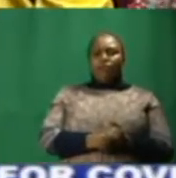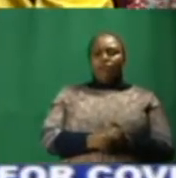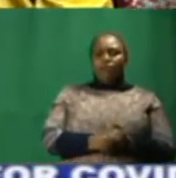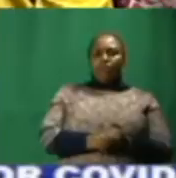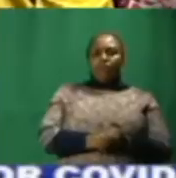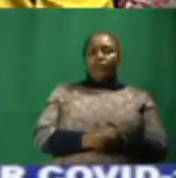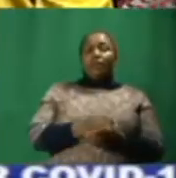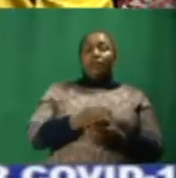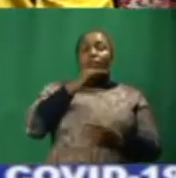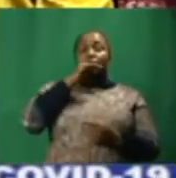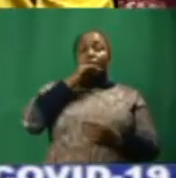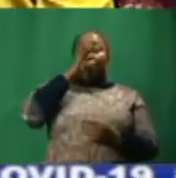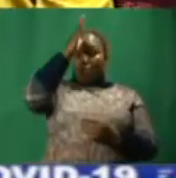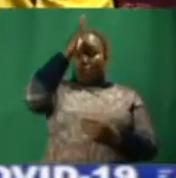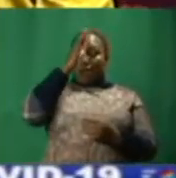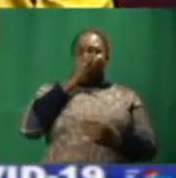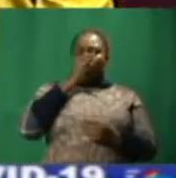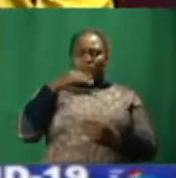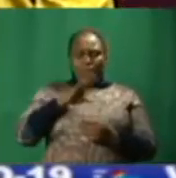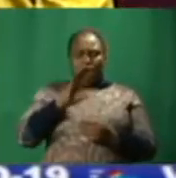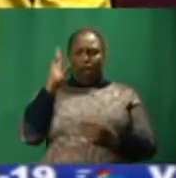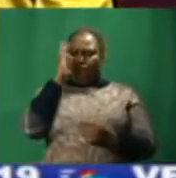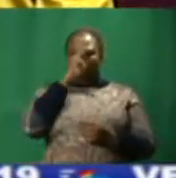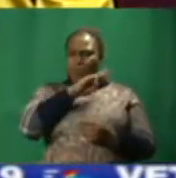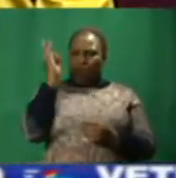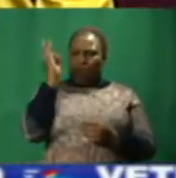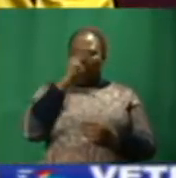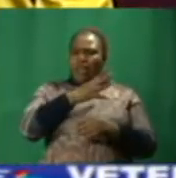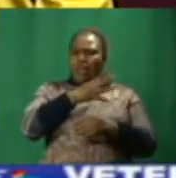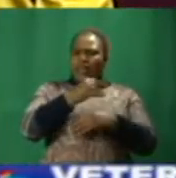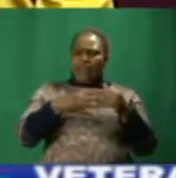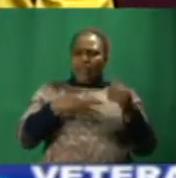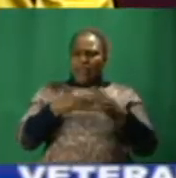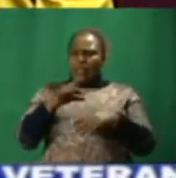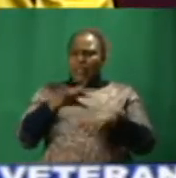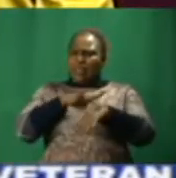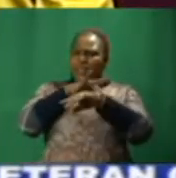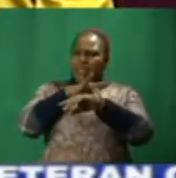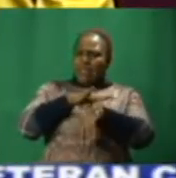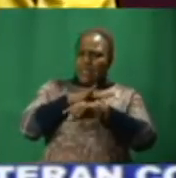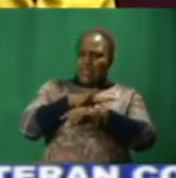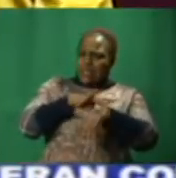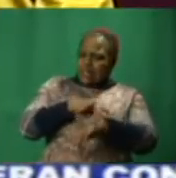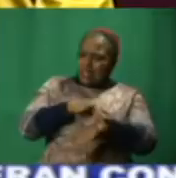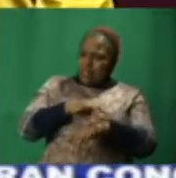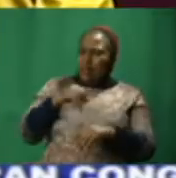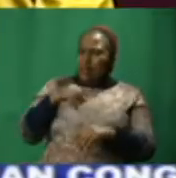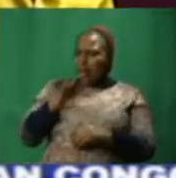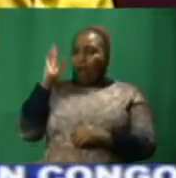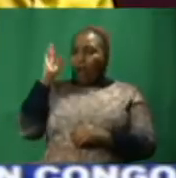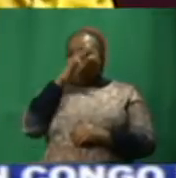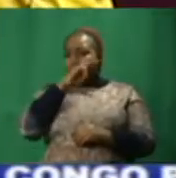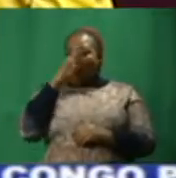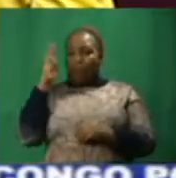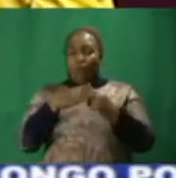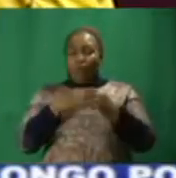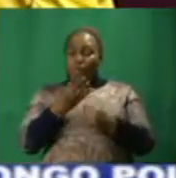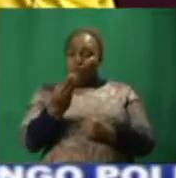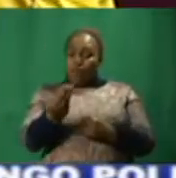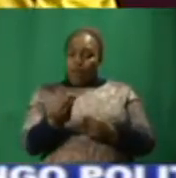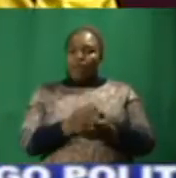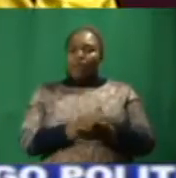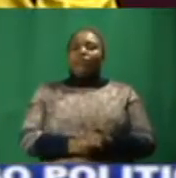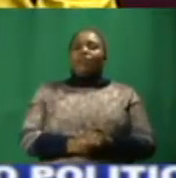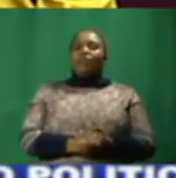kumele anake tonke timpawu nje tingahle tivele kumntwana kumbe kuso esikhashanyana lesi kunjalo ndlondla anake umfana ukuthi umntali